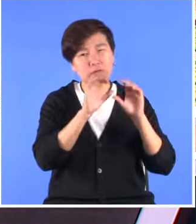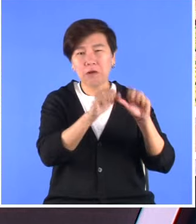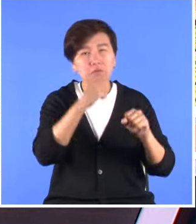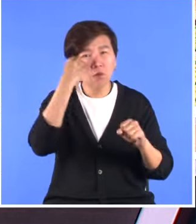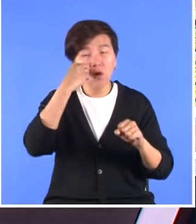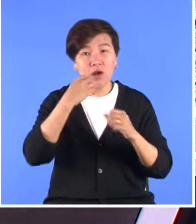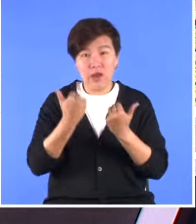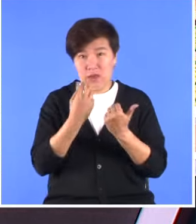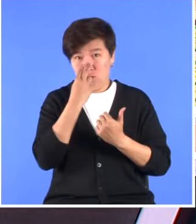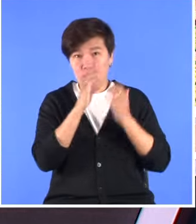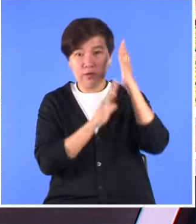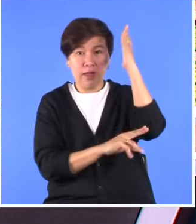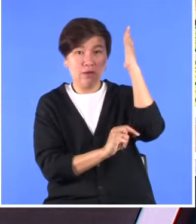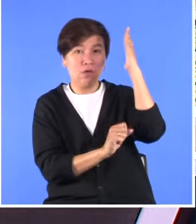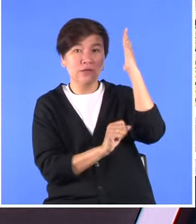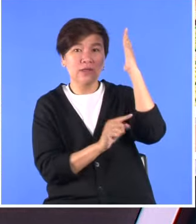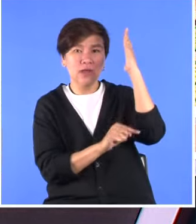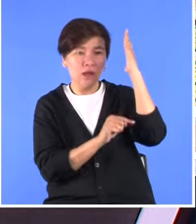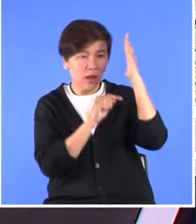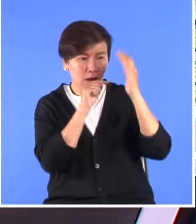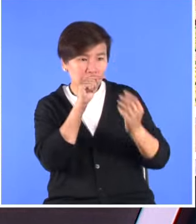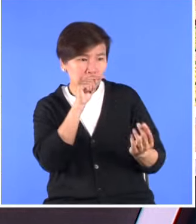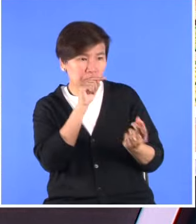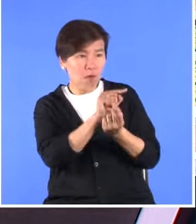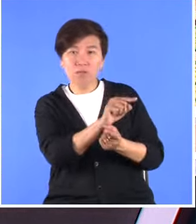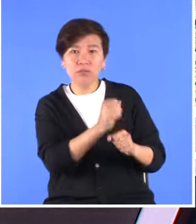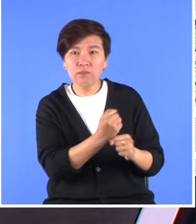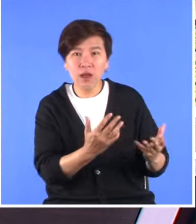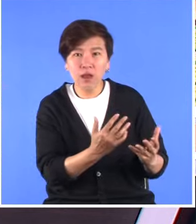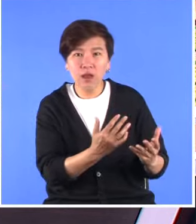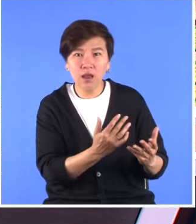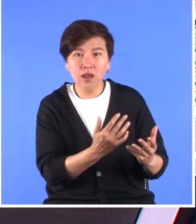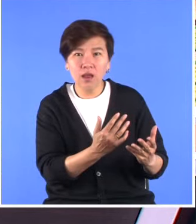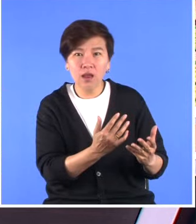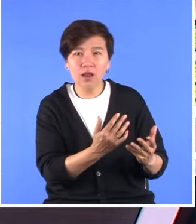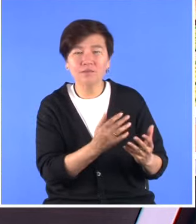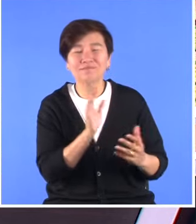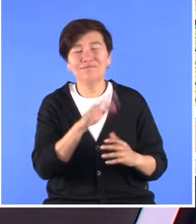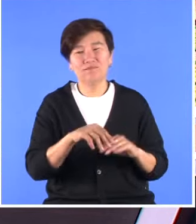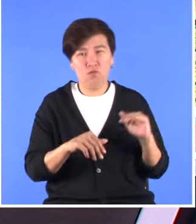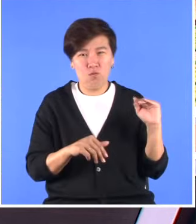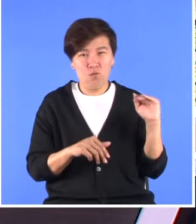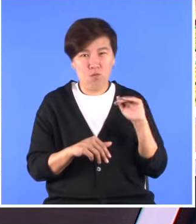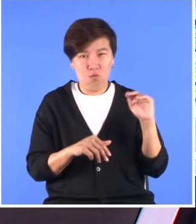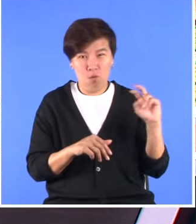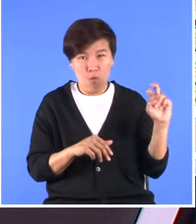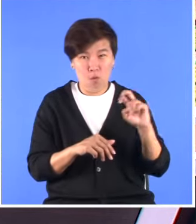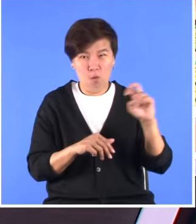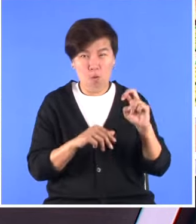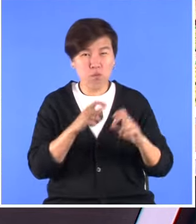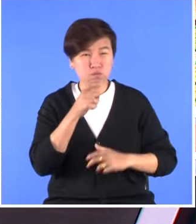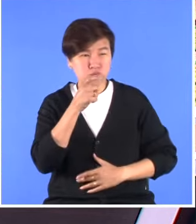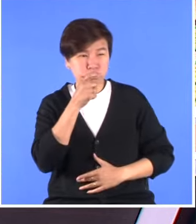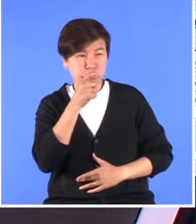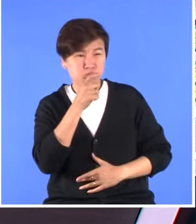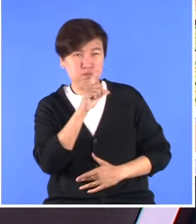ถ้าเจอแบบนี้จะเข้ามาอีกมั้ยเออนี่นะครับงูเหลืมตัวนึงนี่นะครับบุกจะไปกินไก่